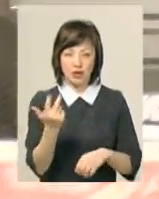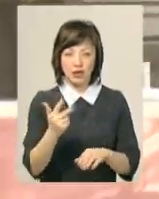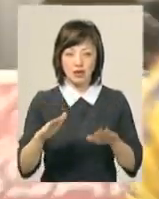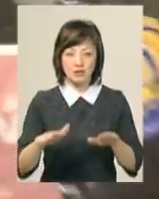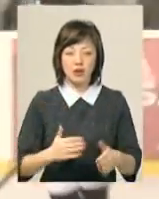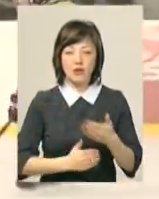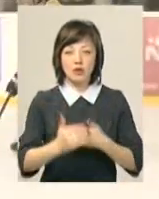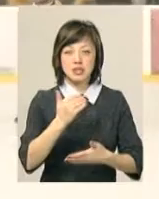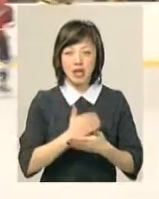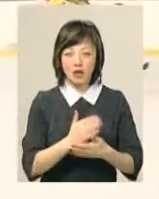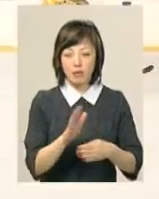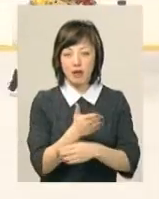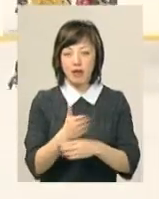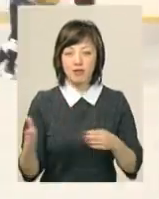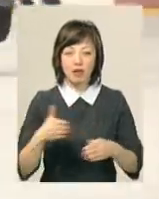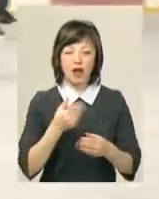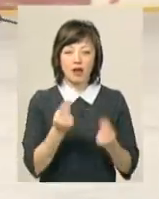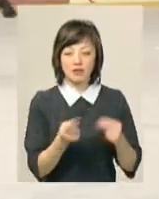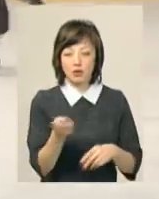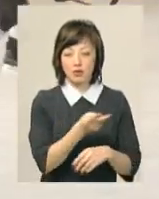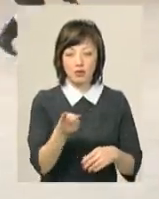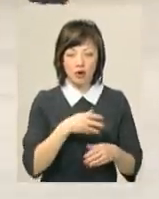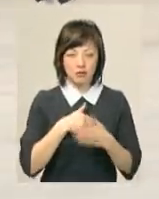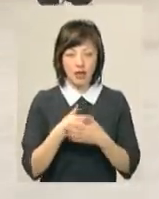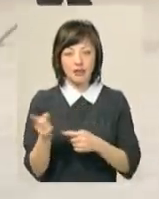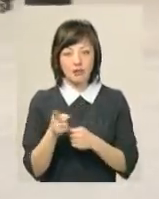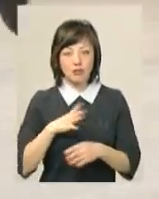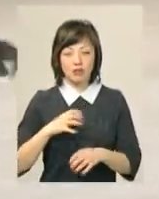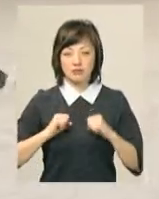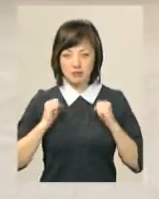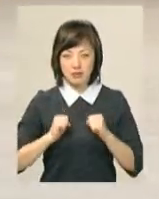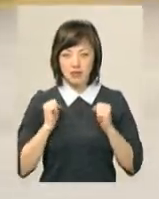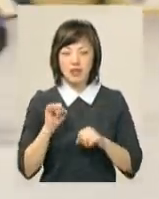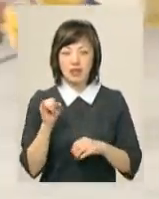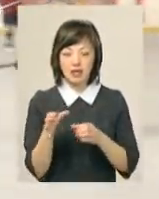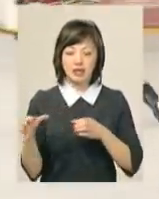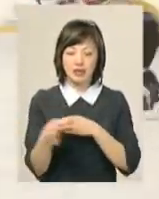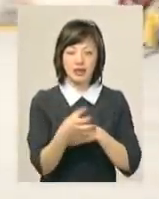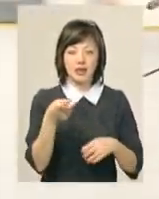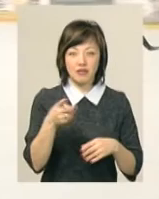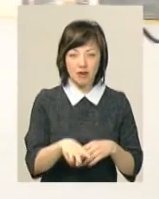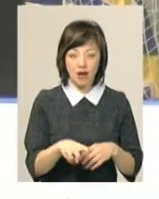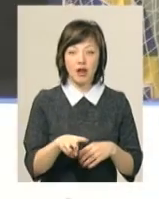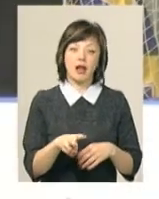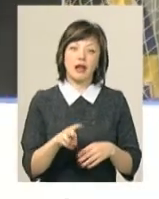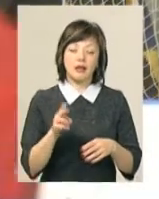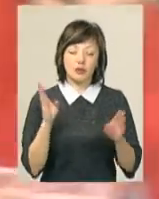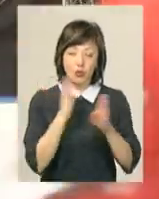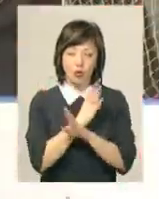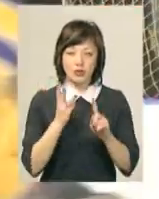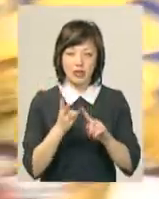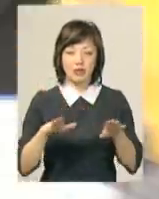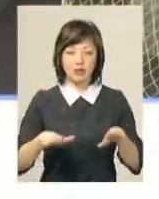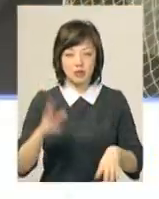останньому періоді гравці обох команд активізувалися, та тернополяни були наполегливіші і закинули «Прайдівцям» дві «Шайби». Долю бронзи Хмельницького